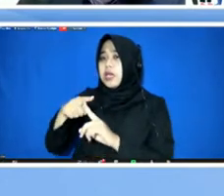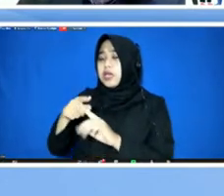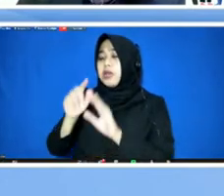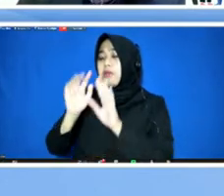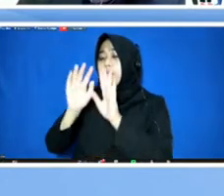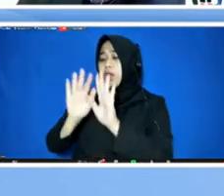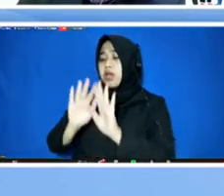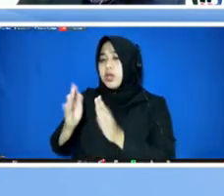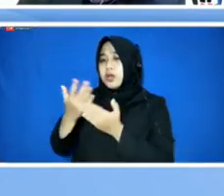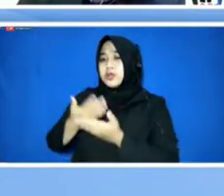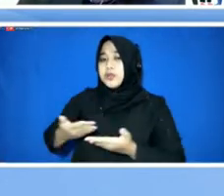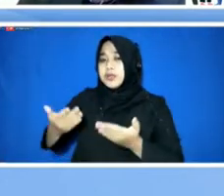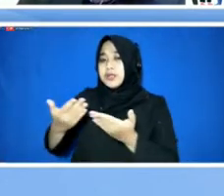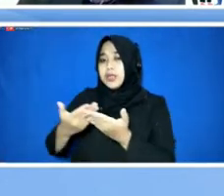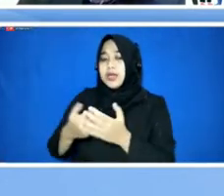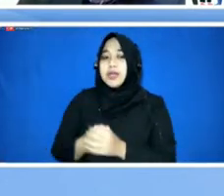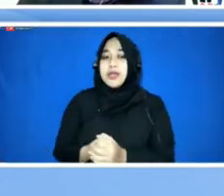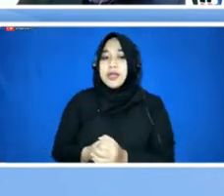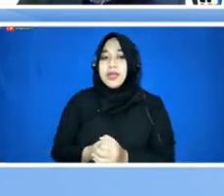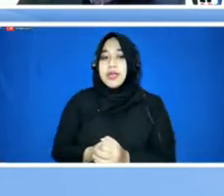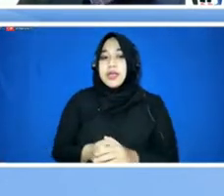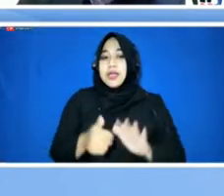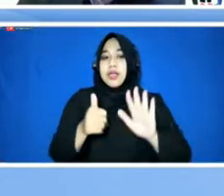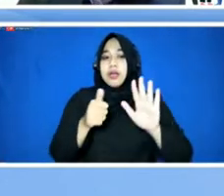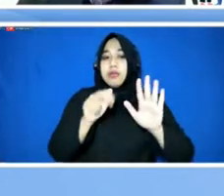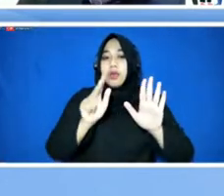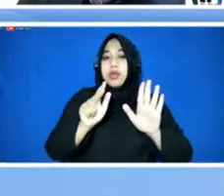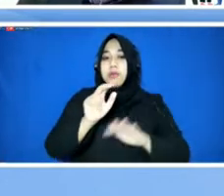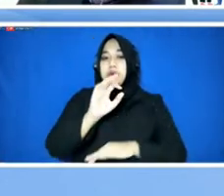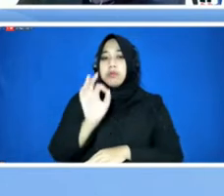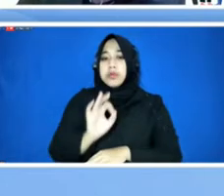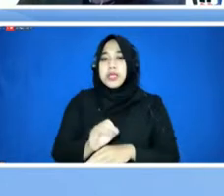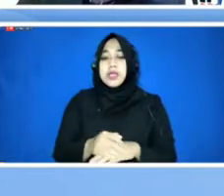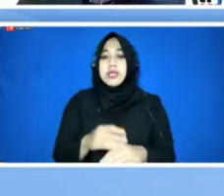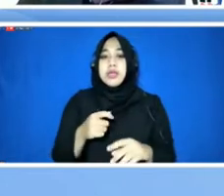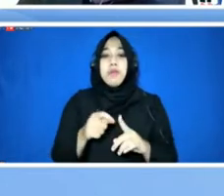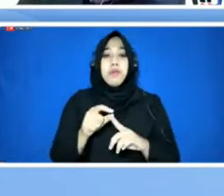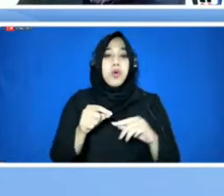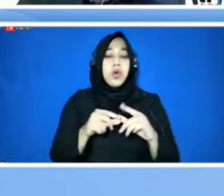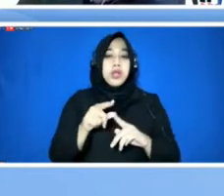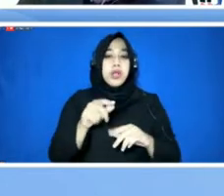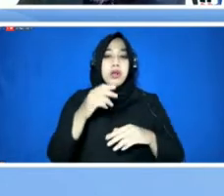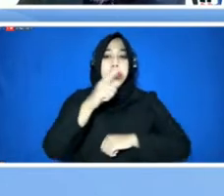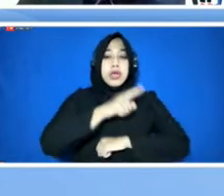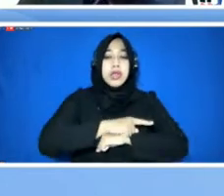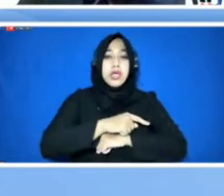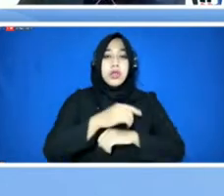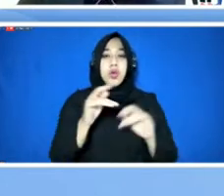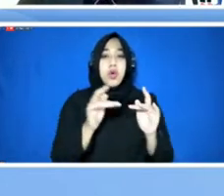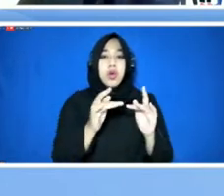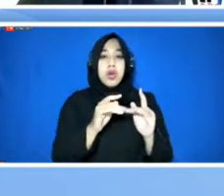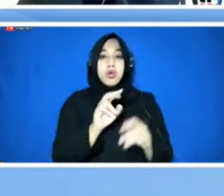sosial, ada sebanyak 68,20%, dan melalui portal berita atau online sebanyak